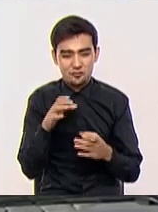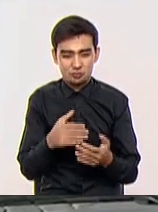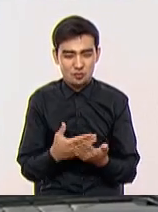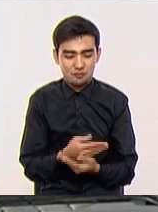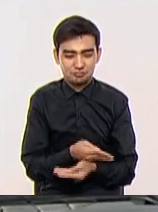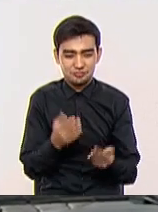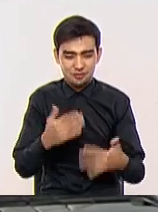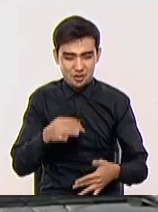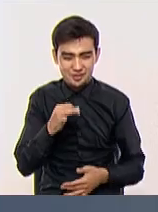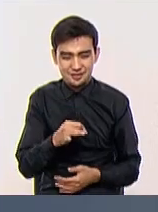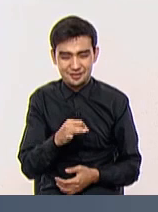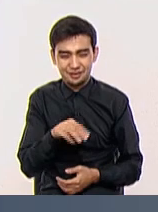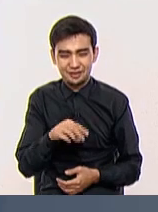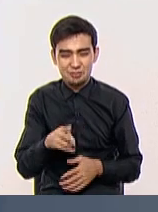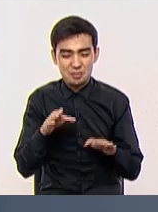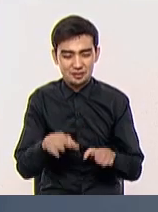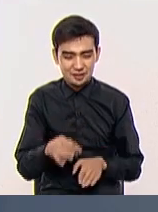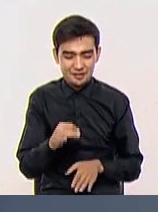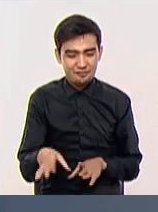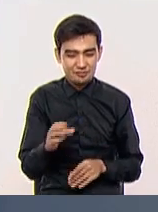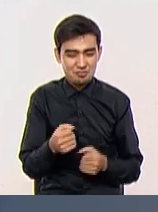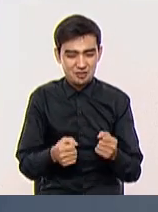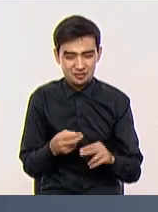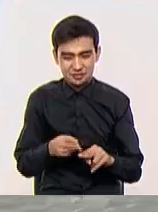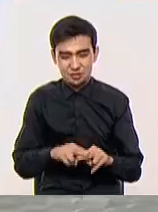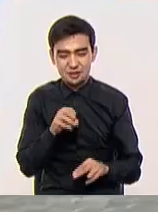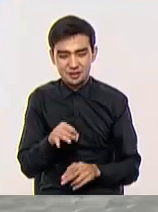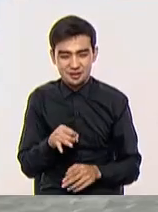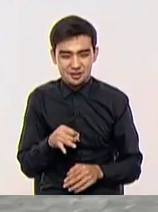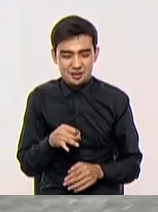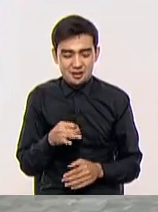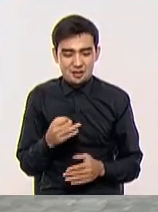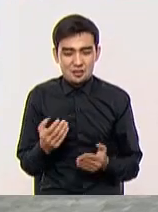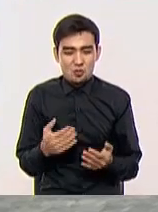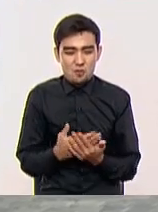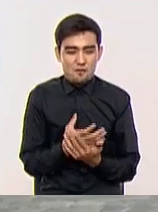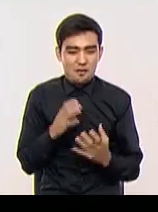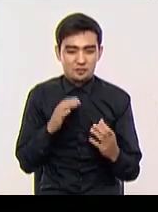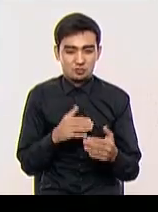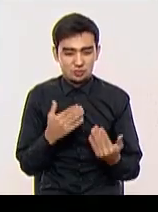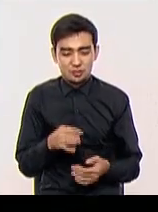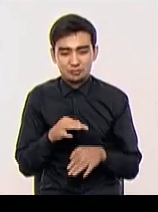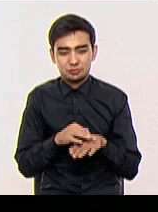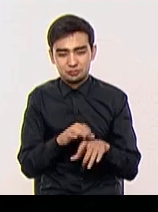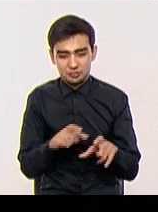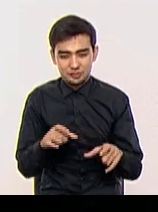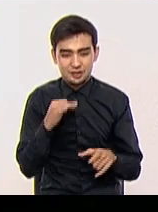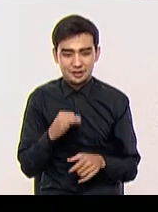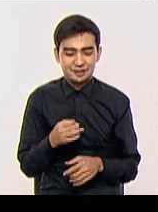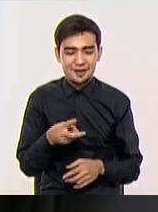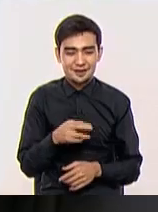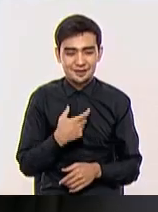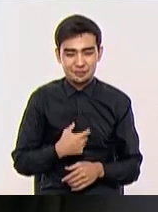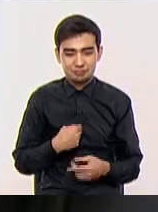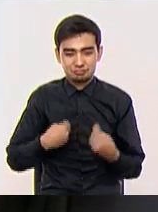Бұған дейін облыс орталығында әбден тозығы жеткен қоғамдық көліктер ғана жүретін. Енді міне жаңа автобустар жүйткіп, жүргізушілерінің өздеріне арнайы